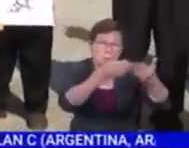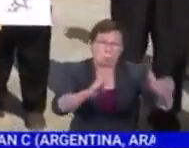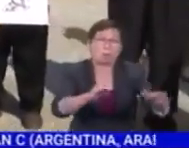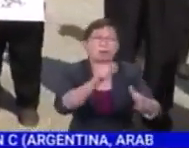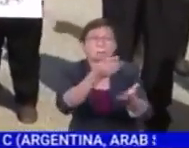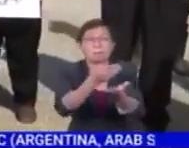hai hai